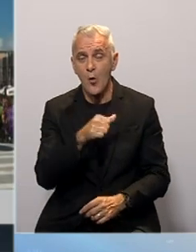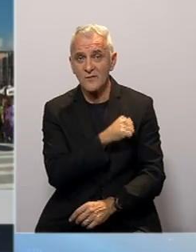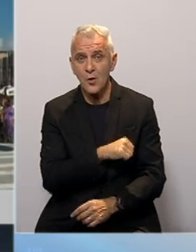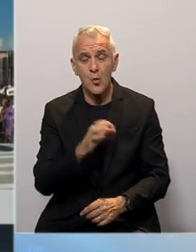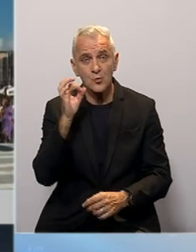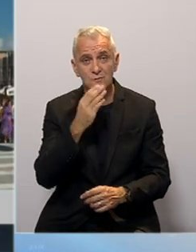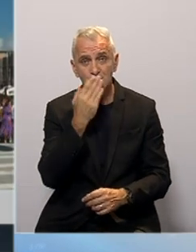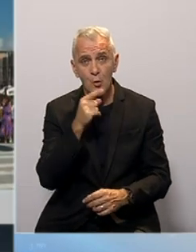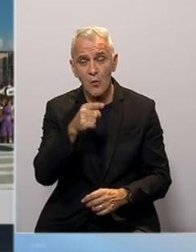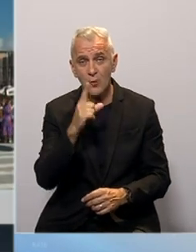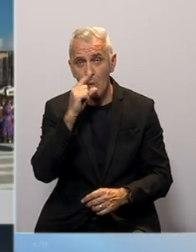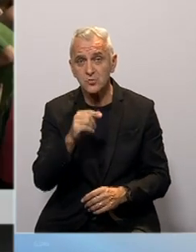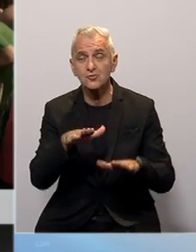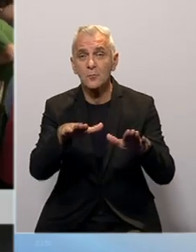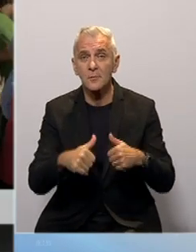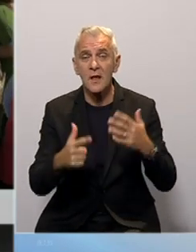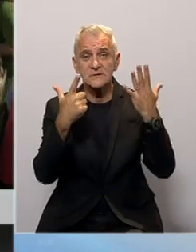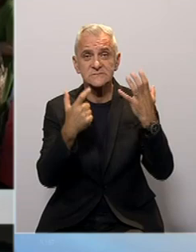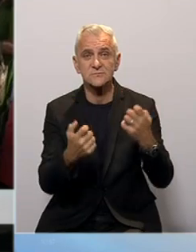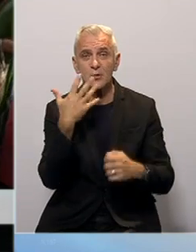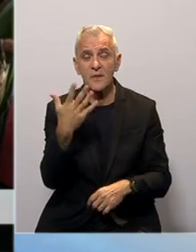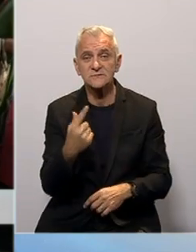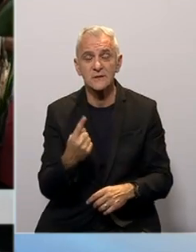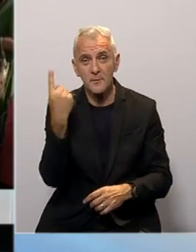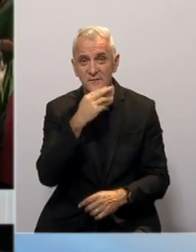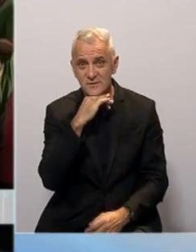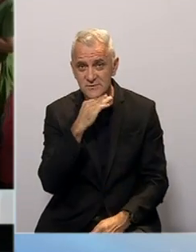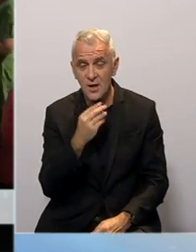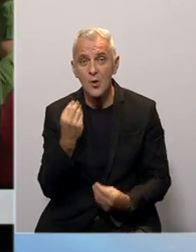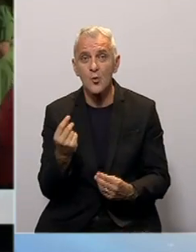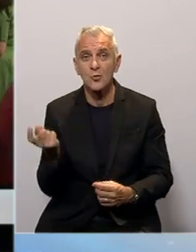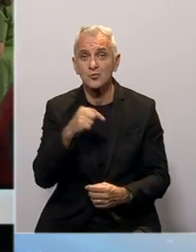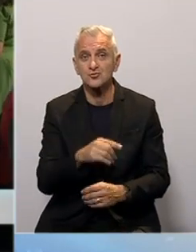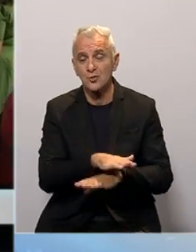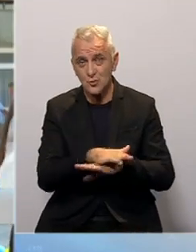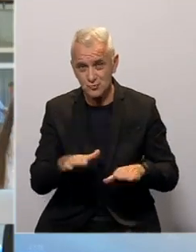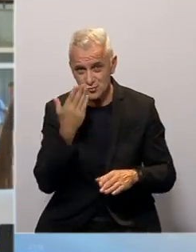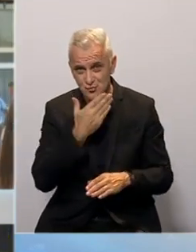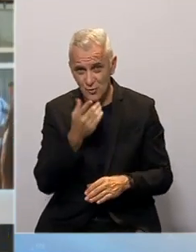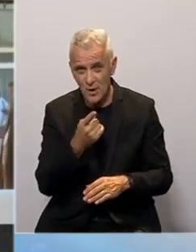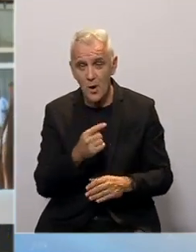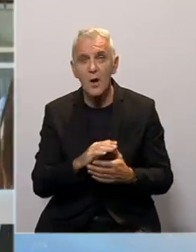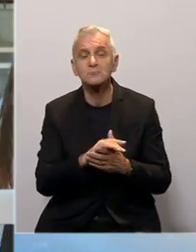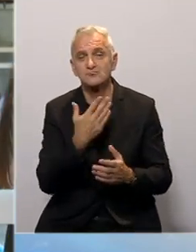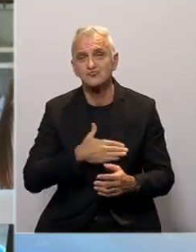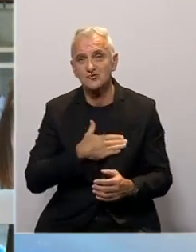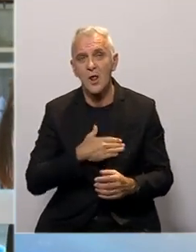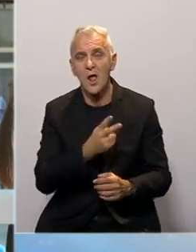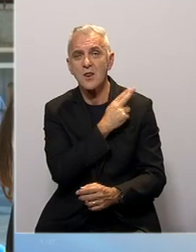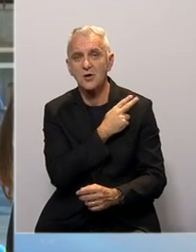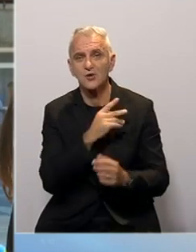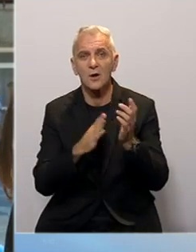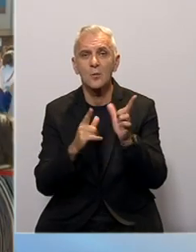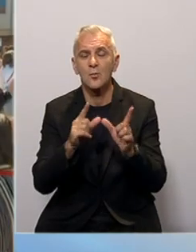godine osnovne škole u ovoj opštini primile su 750 prvačića. Dobrodošlicu u školske klupe poželio im je načelnik Nermin Muzur.